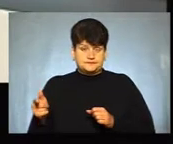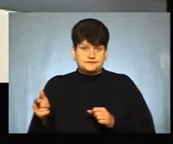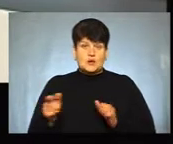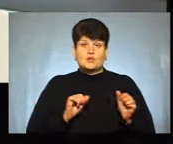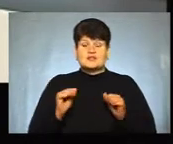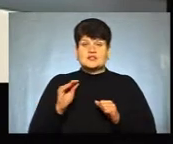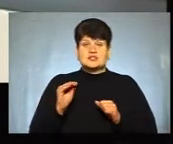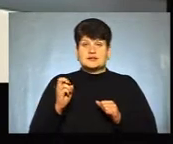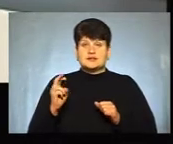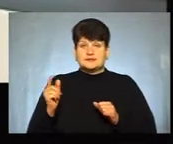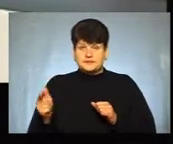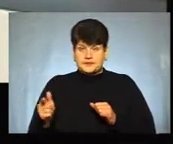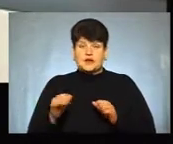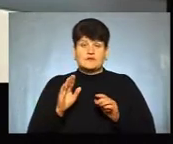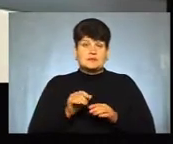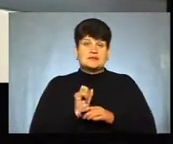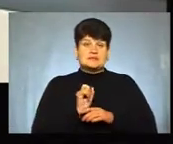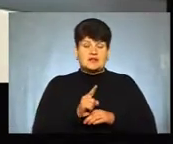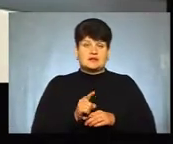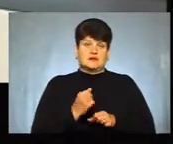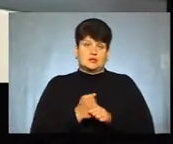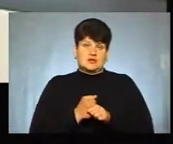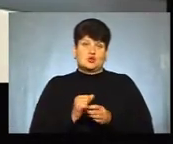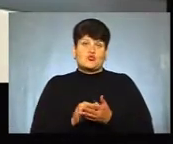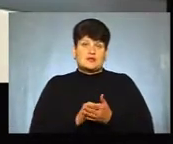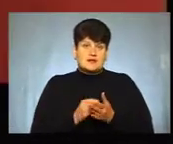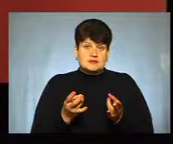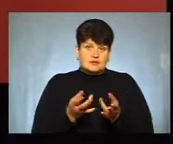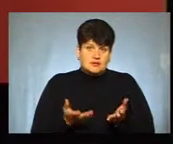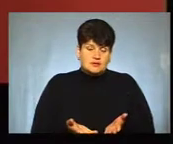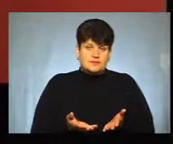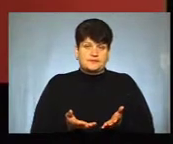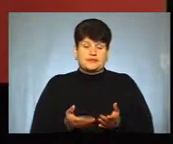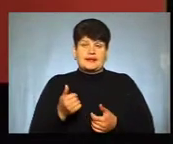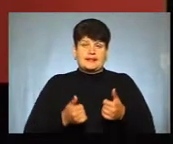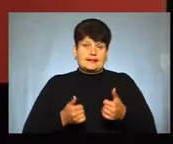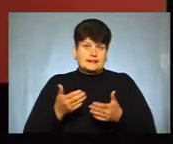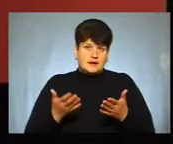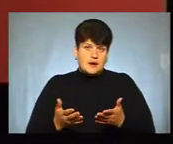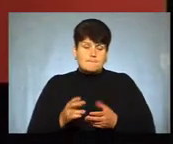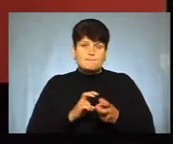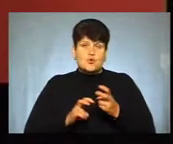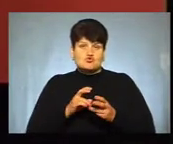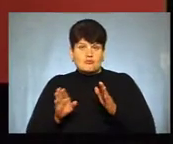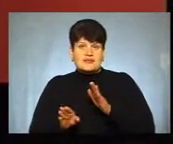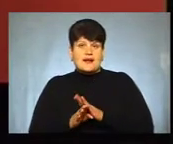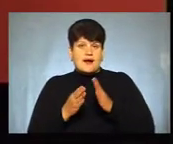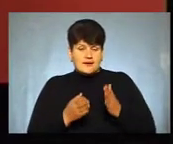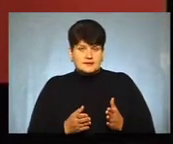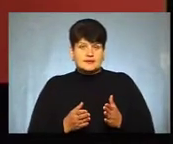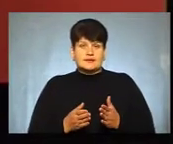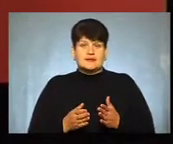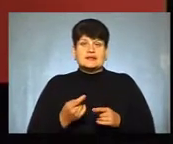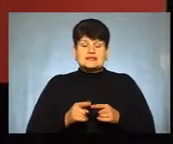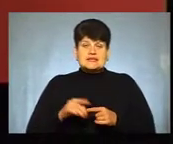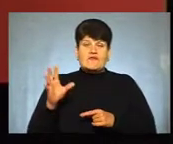управління житлово-комунального господарства буде замовляти виготовлення необхідної документації, тендера, пошук підрядників і так далі. Але це